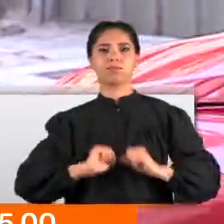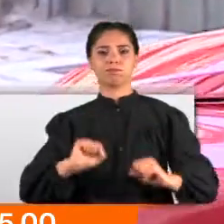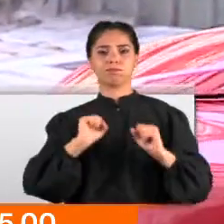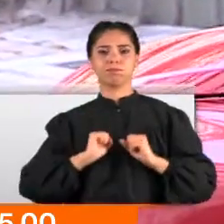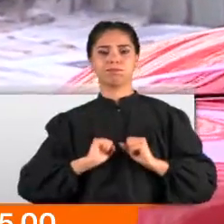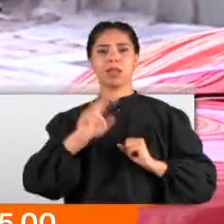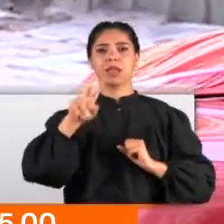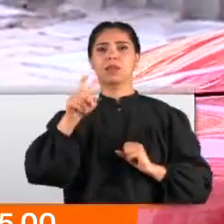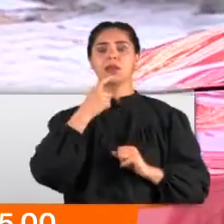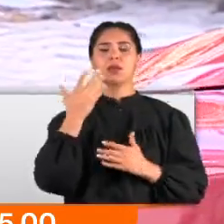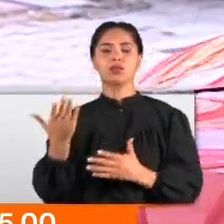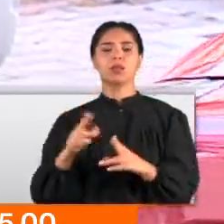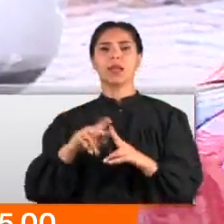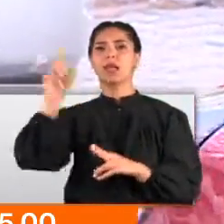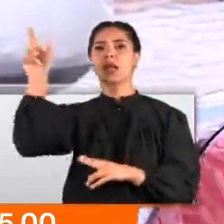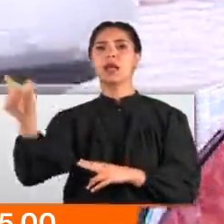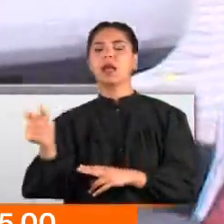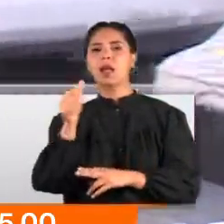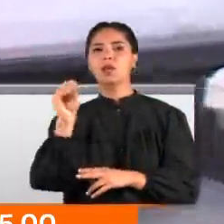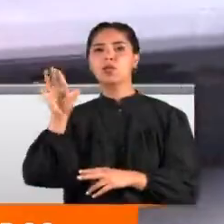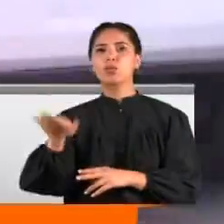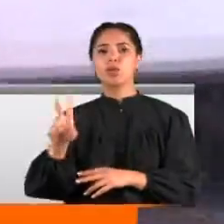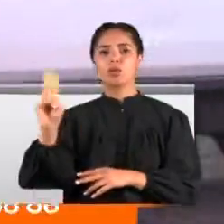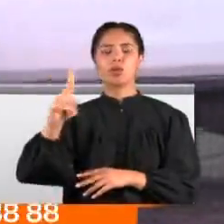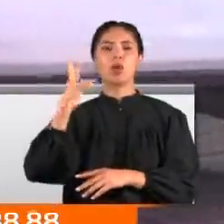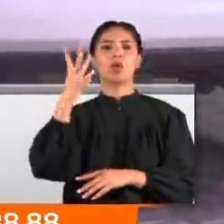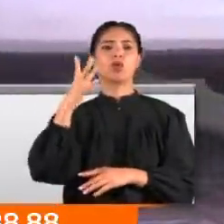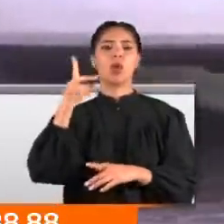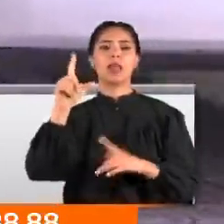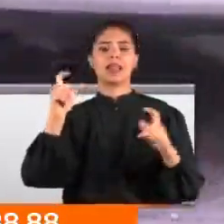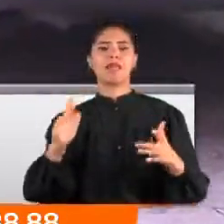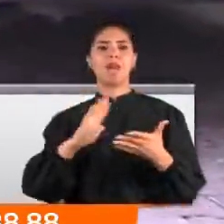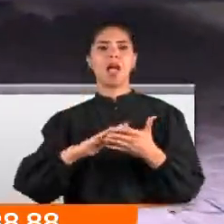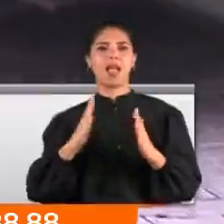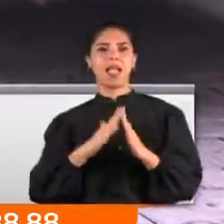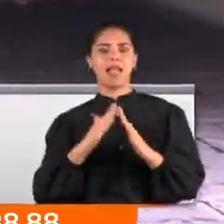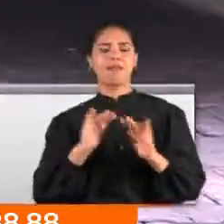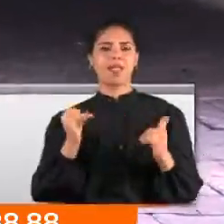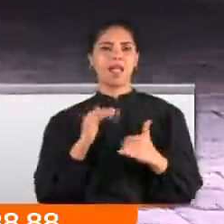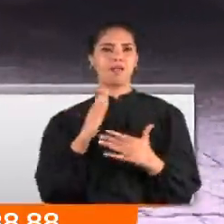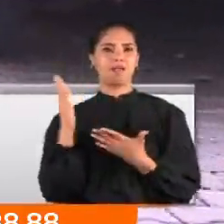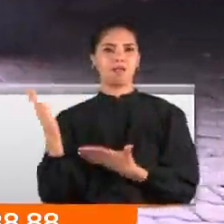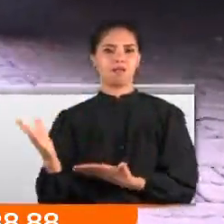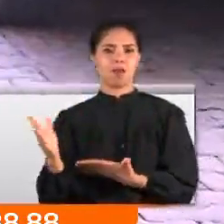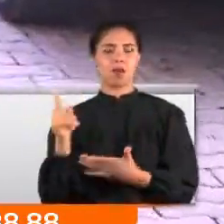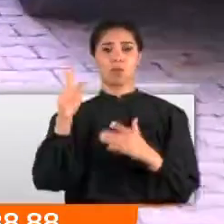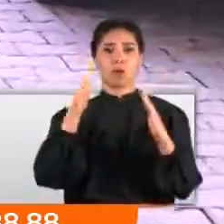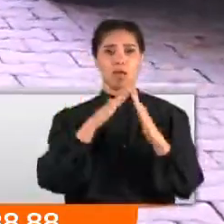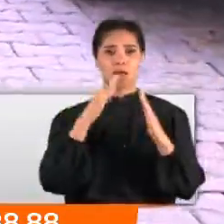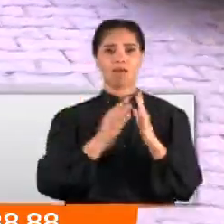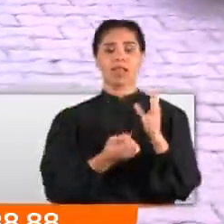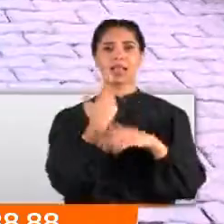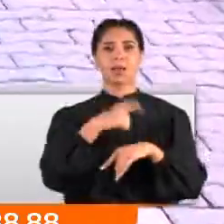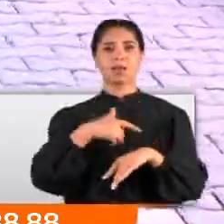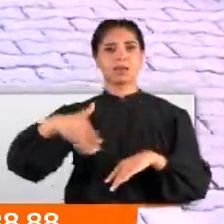hatta. 22 yaşındaki Kaan Şamgül işte 4 Levent'te arkadaşlarının evindeydi. Bir eğlence vardı. İşte bu evden